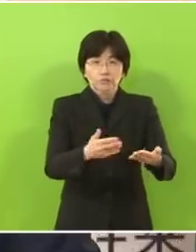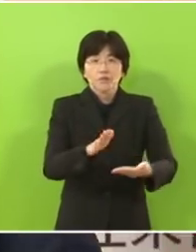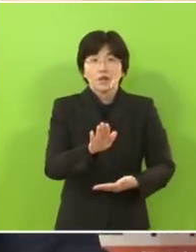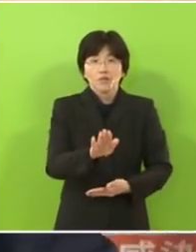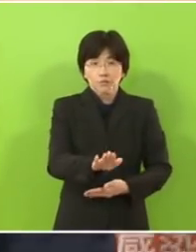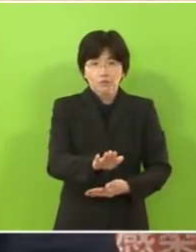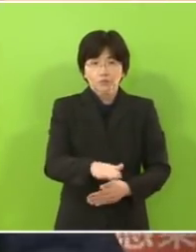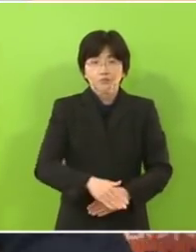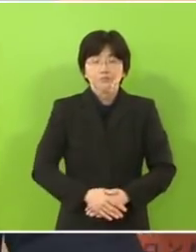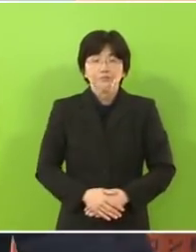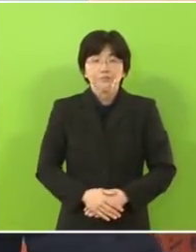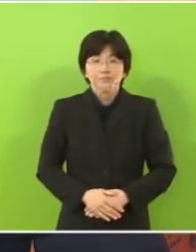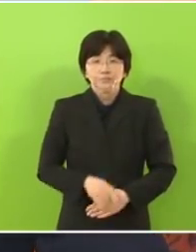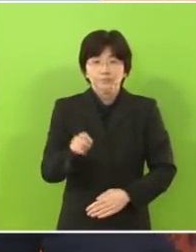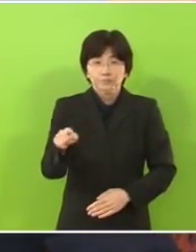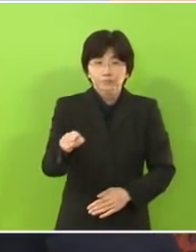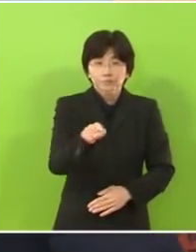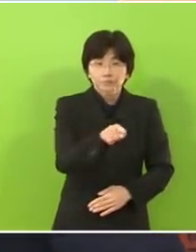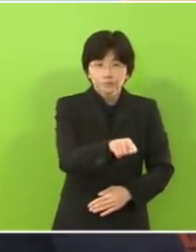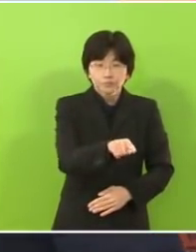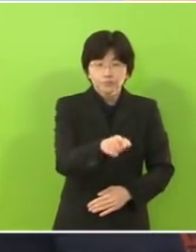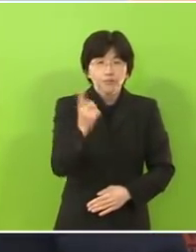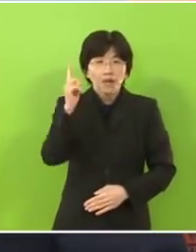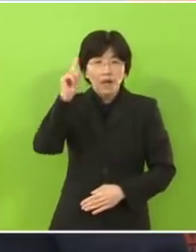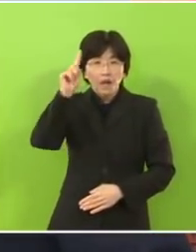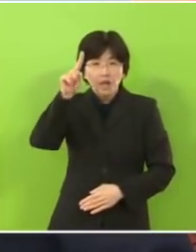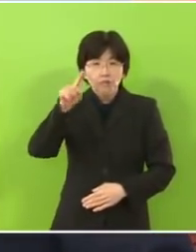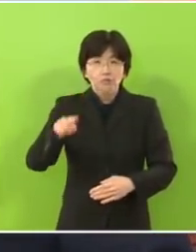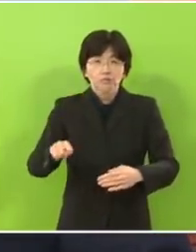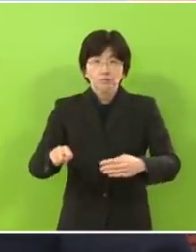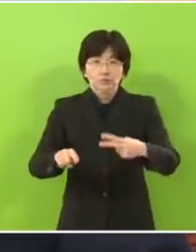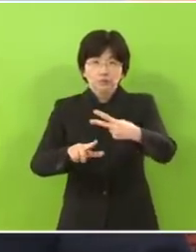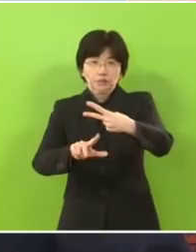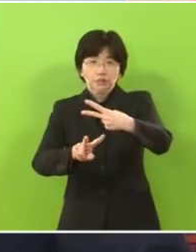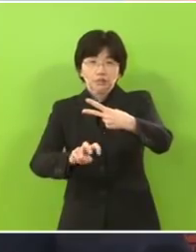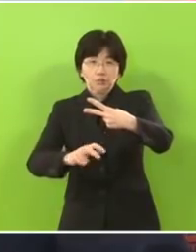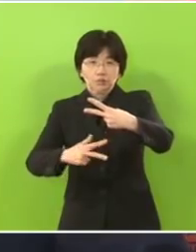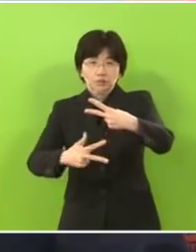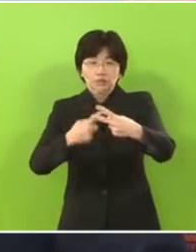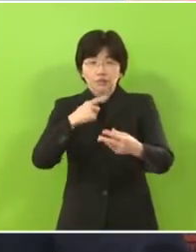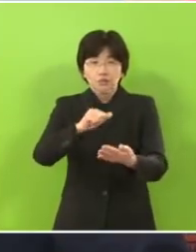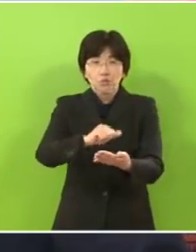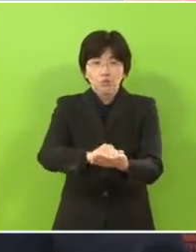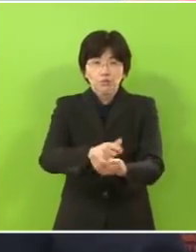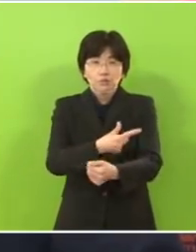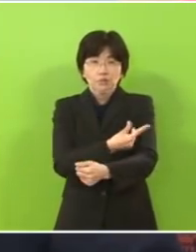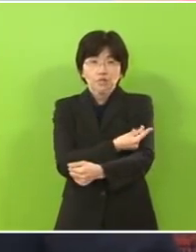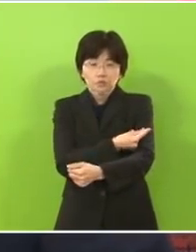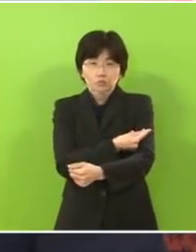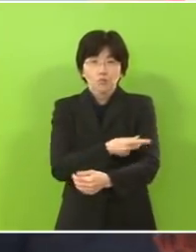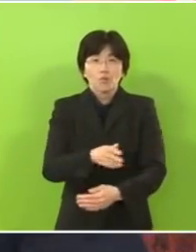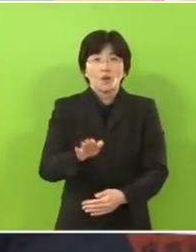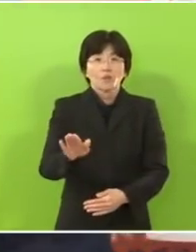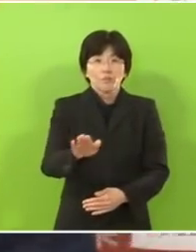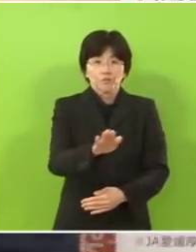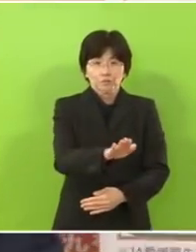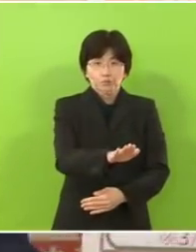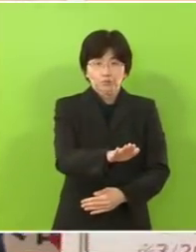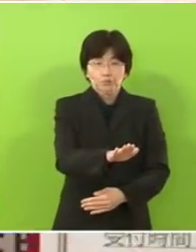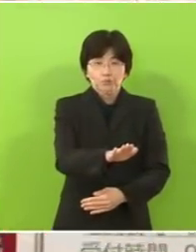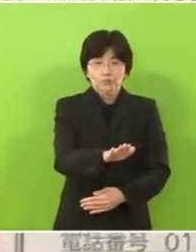ますこの2つの会場は明日27日日曜日の摂取は摂取もありますが